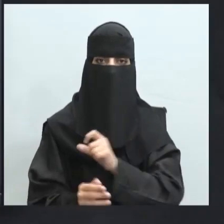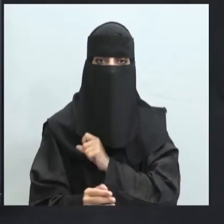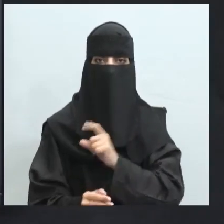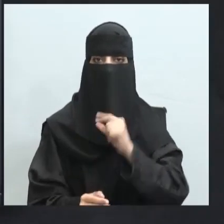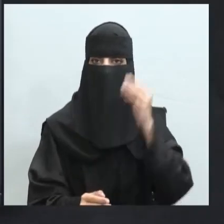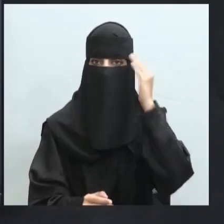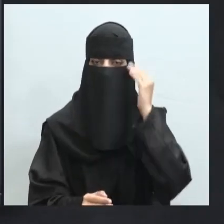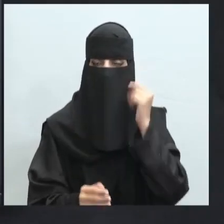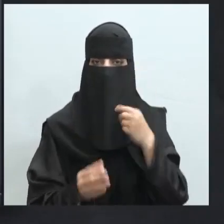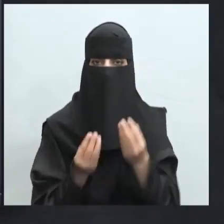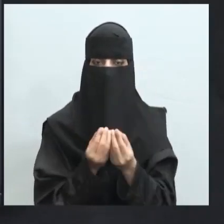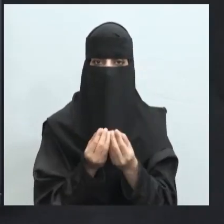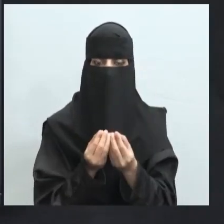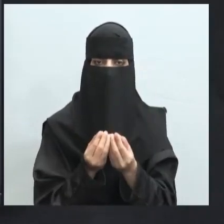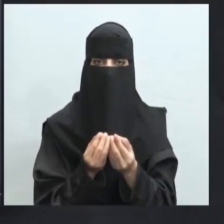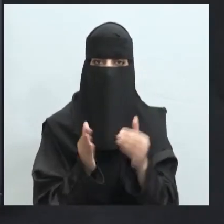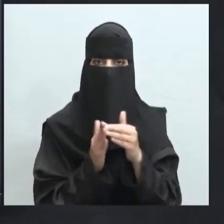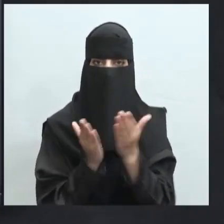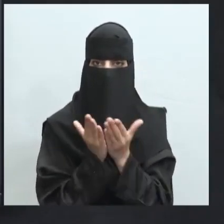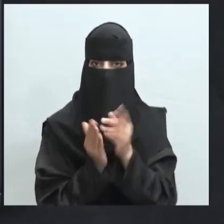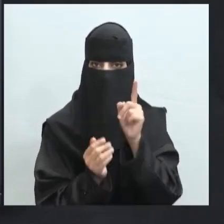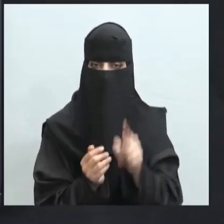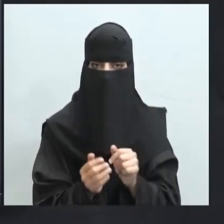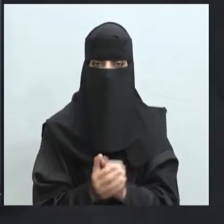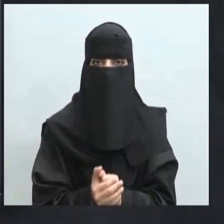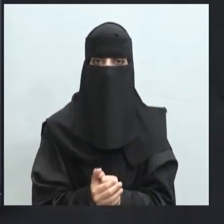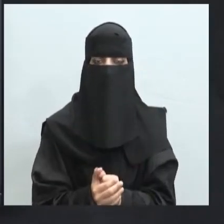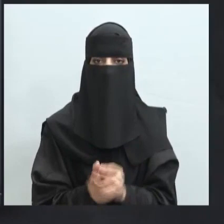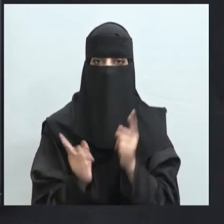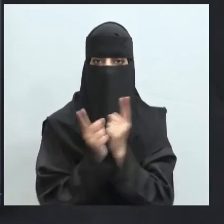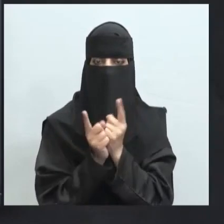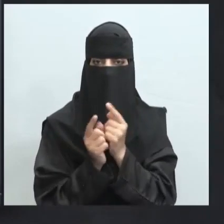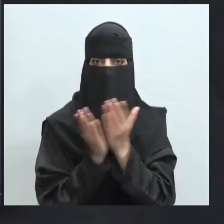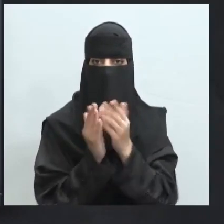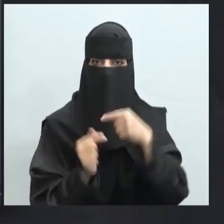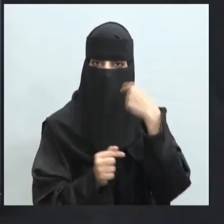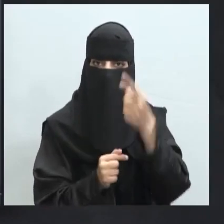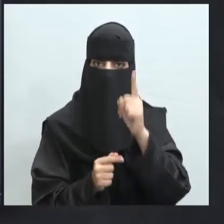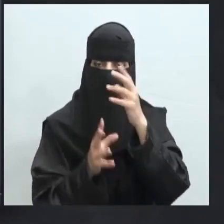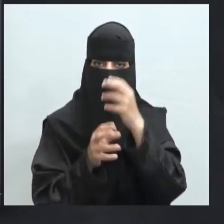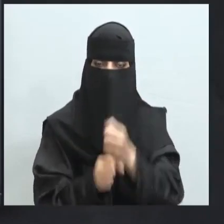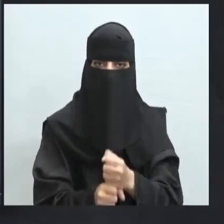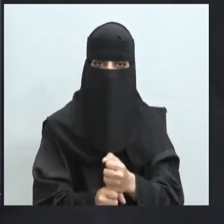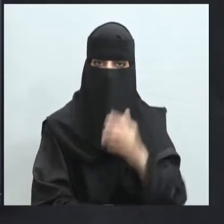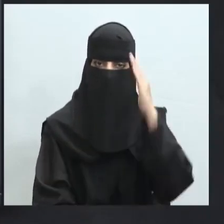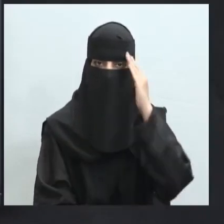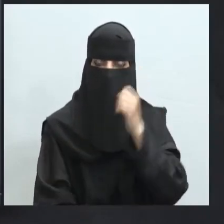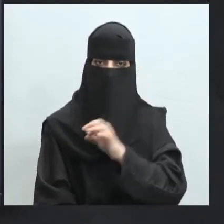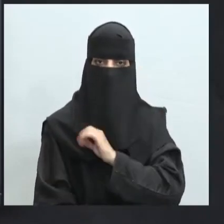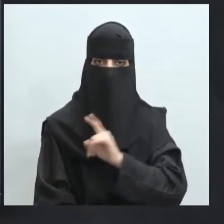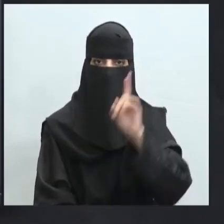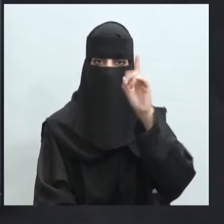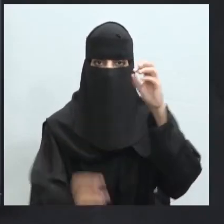وعزيزي الطالبه وصلنا واياكم الى ختام درسنا لهذا اليوم حتى نلقاكم في درس قادم نستودعكم الله والسلام عليكم